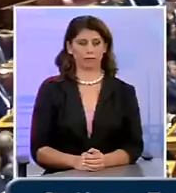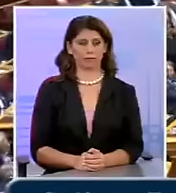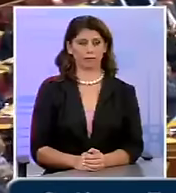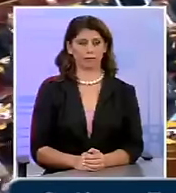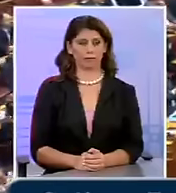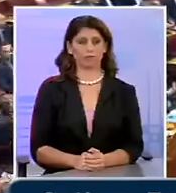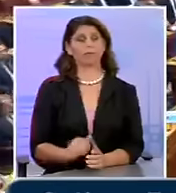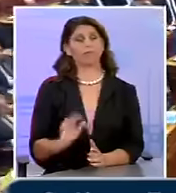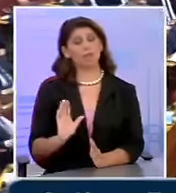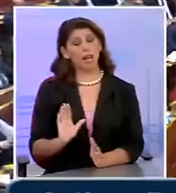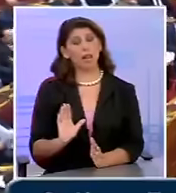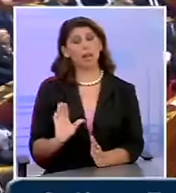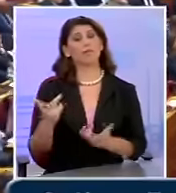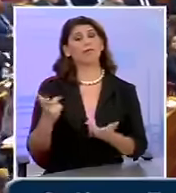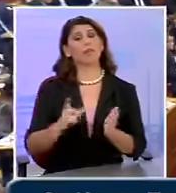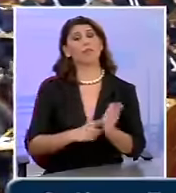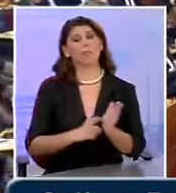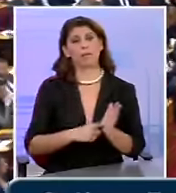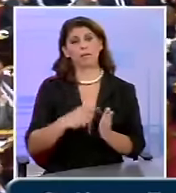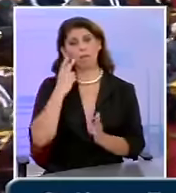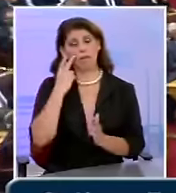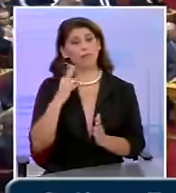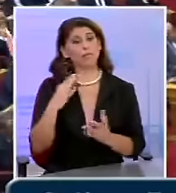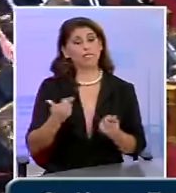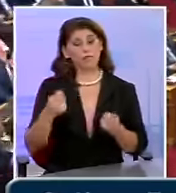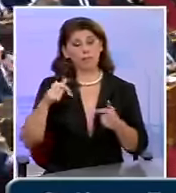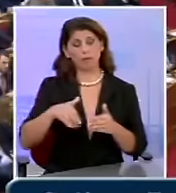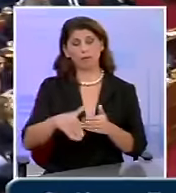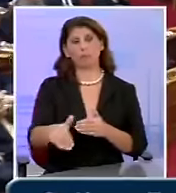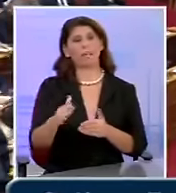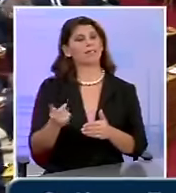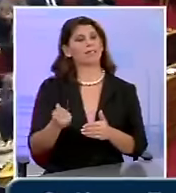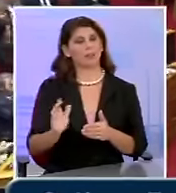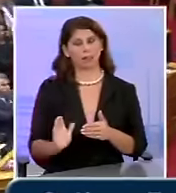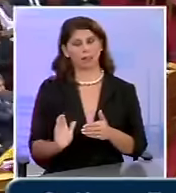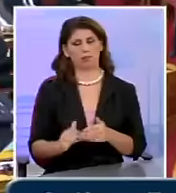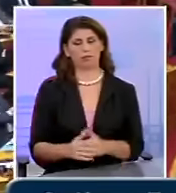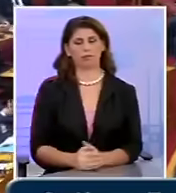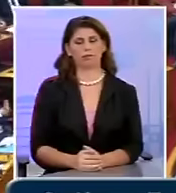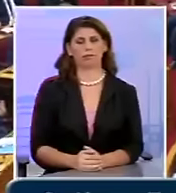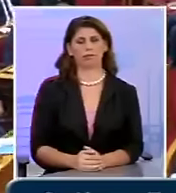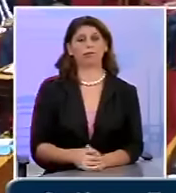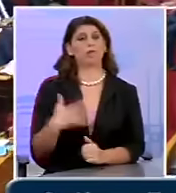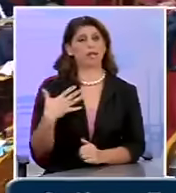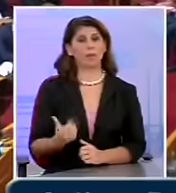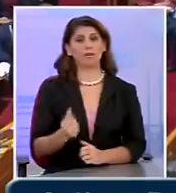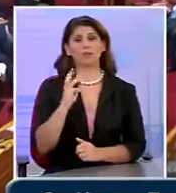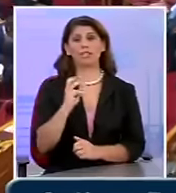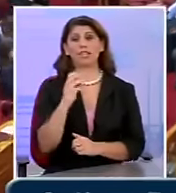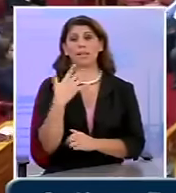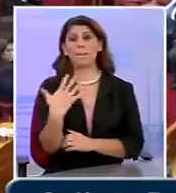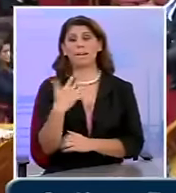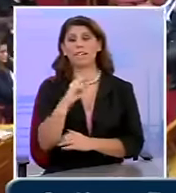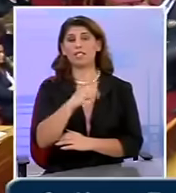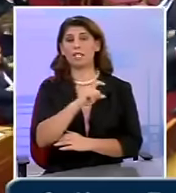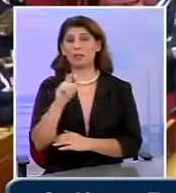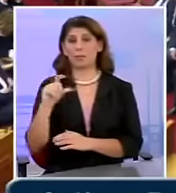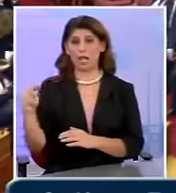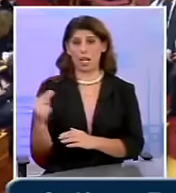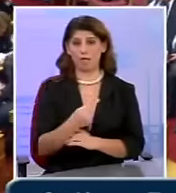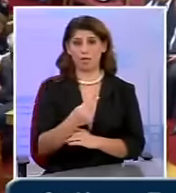θα πρέπει να δούμε τι θα γίνει από εδώ και πέρα. Υπάρχουν τα 35 δισεκατομμύρια ευρώ για